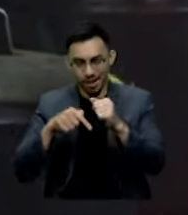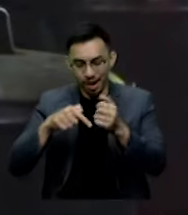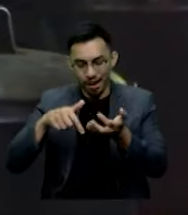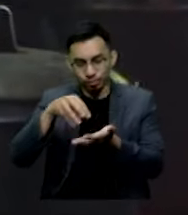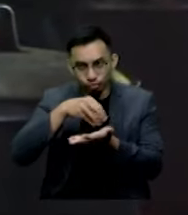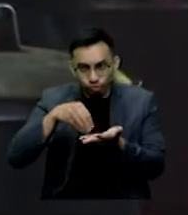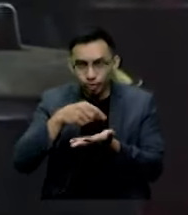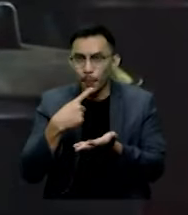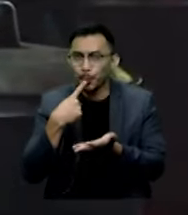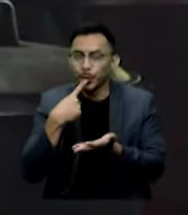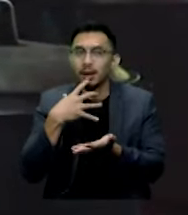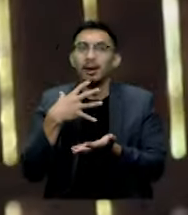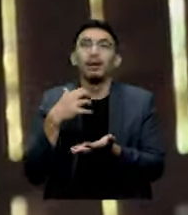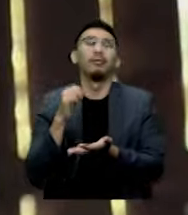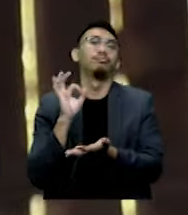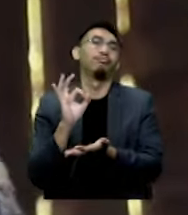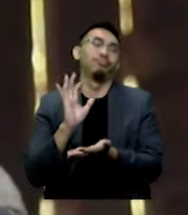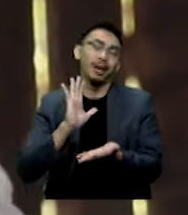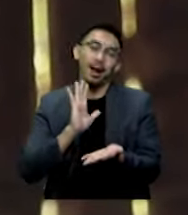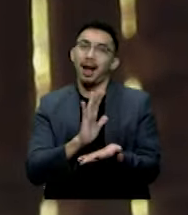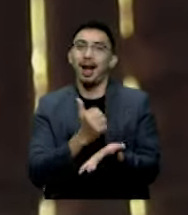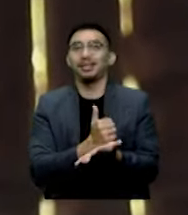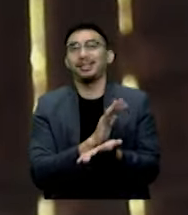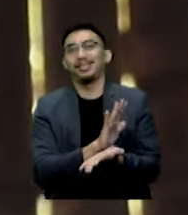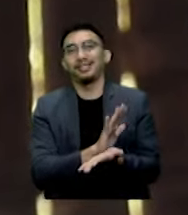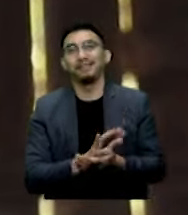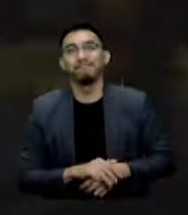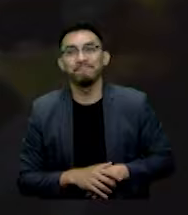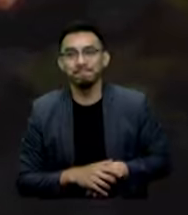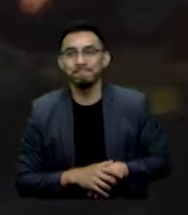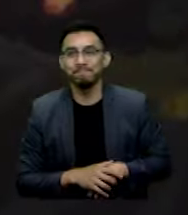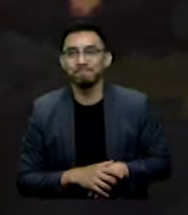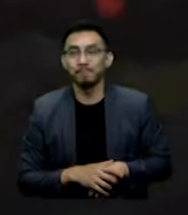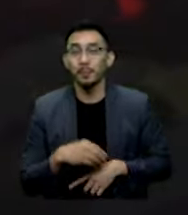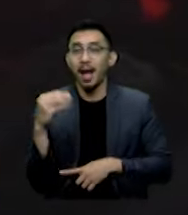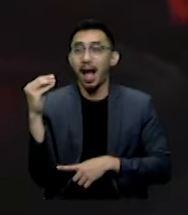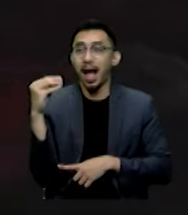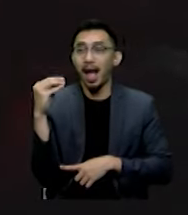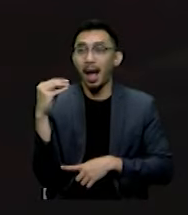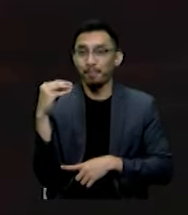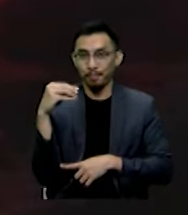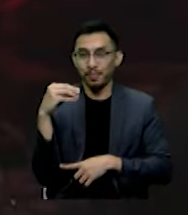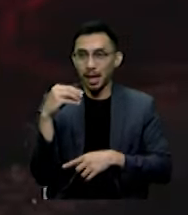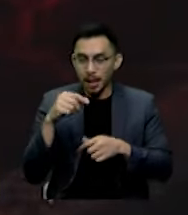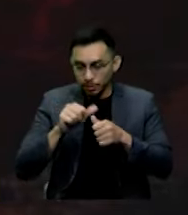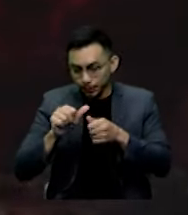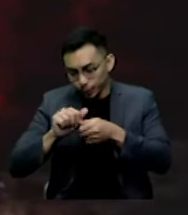Untuk mengolah sajian khas Lumajang ini, daging ayam kampung yang sudah dibersihkan terlebih dahulu dibakar di atas bara api.